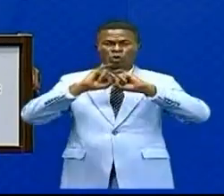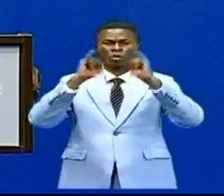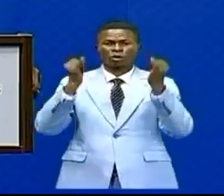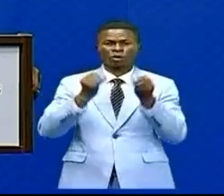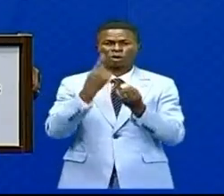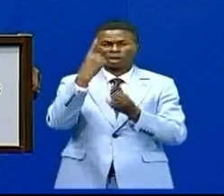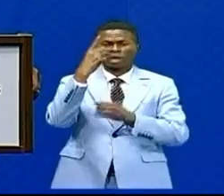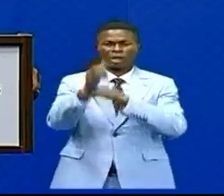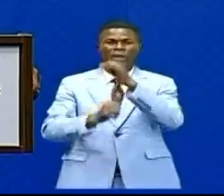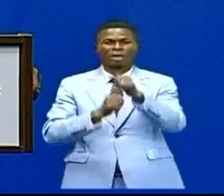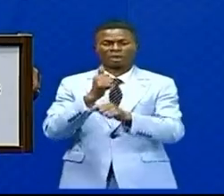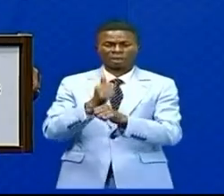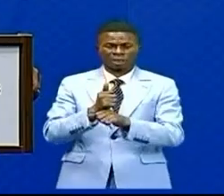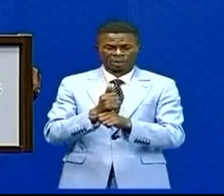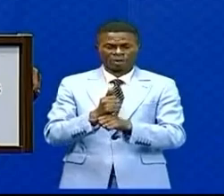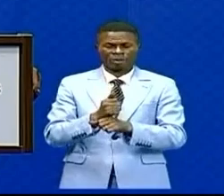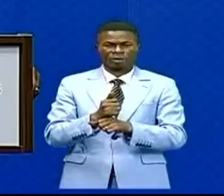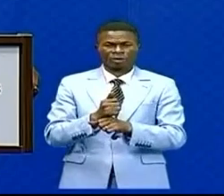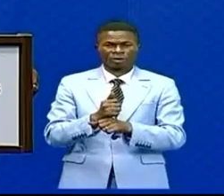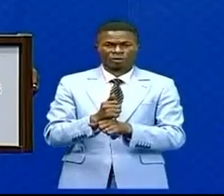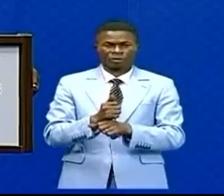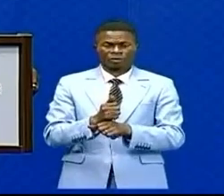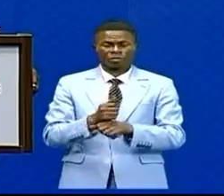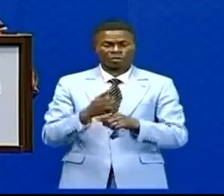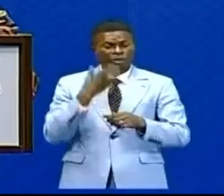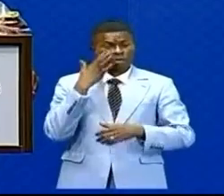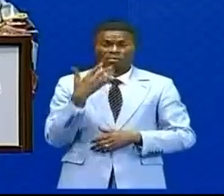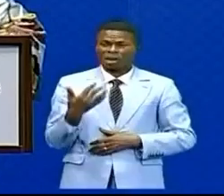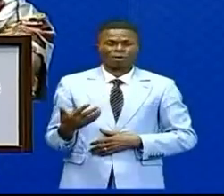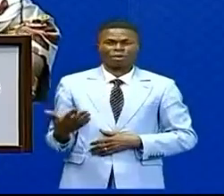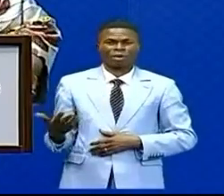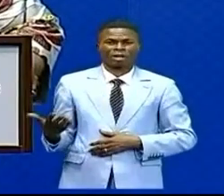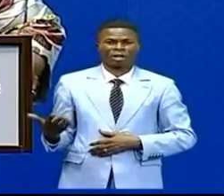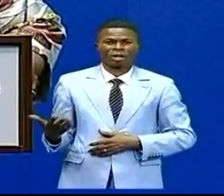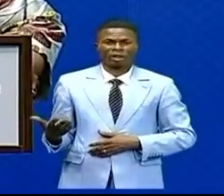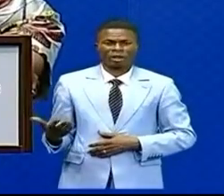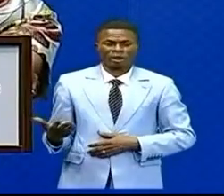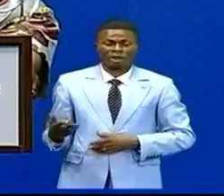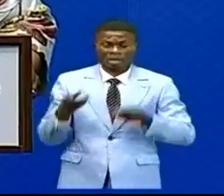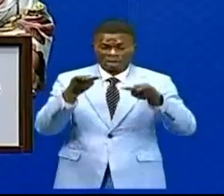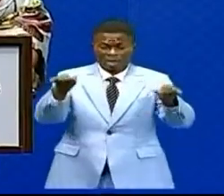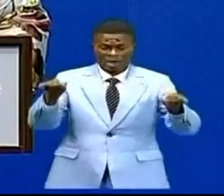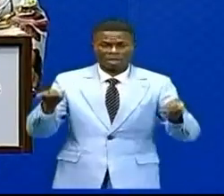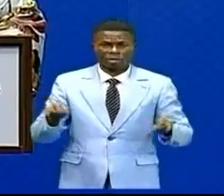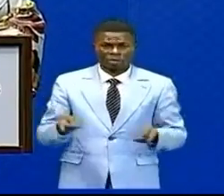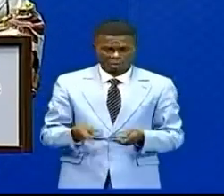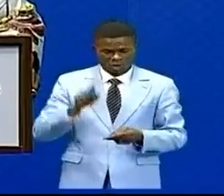année. Il se trouve malheureusement que les